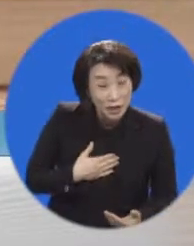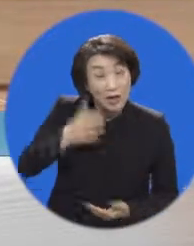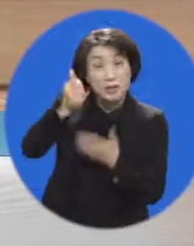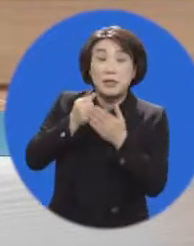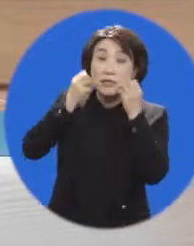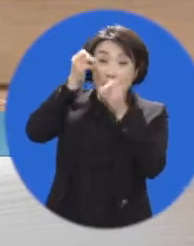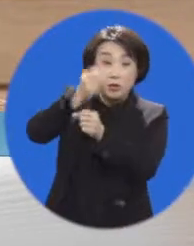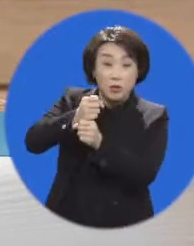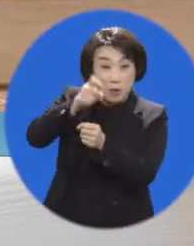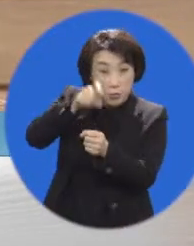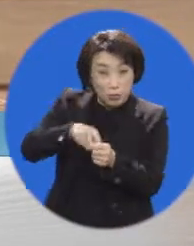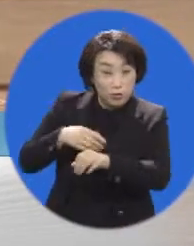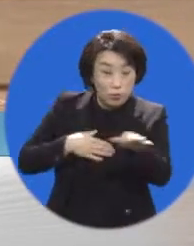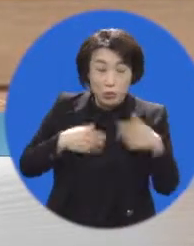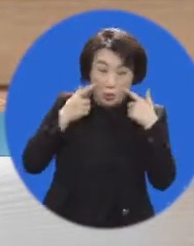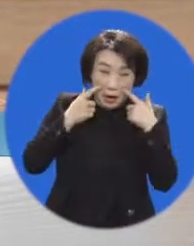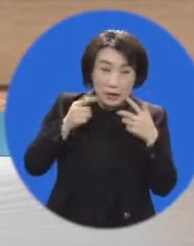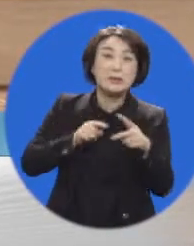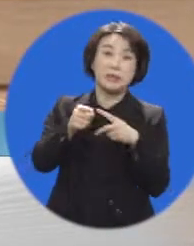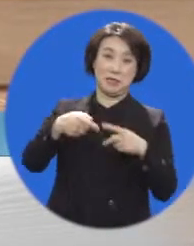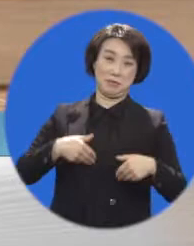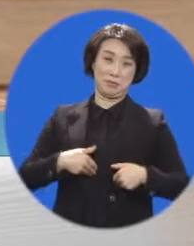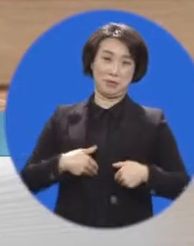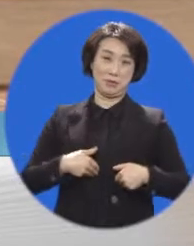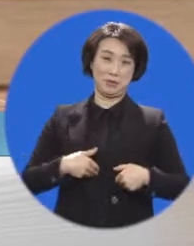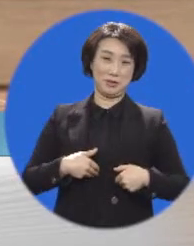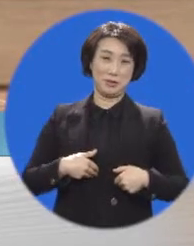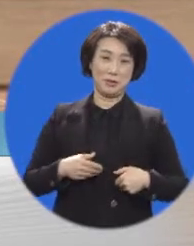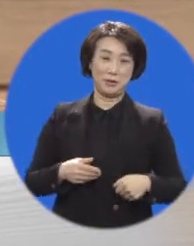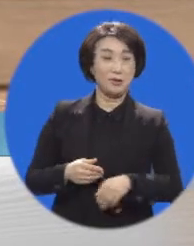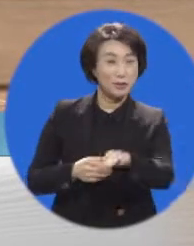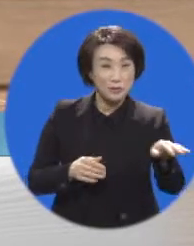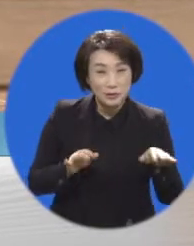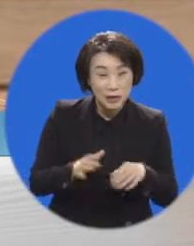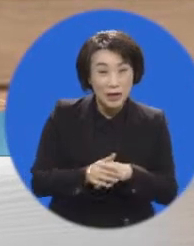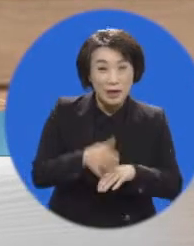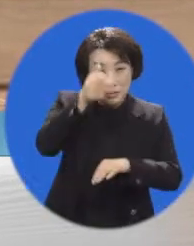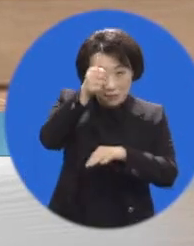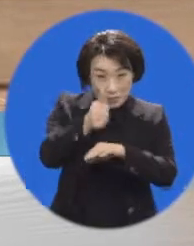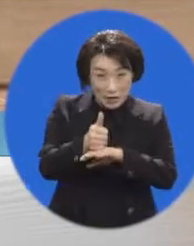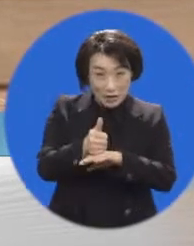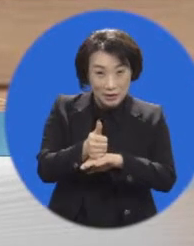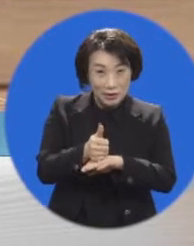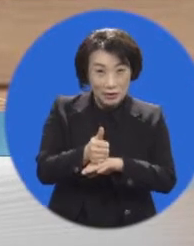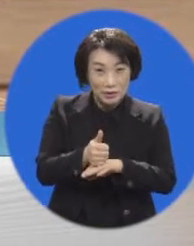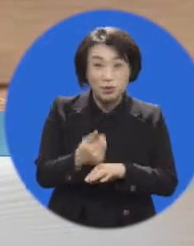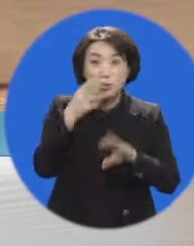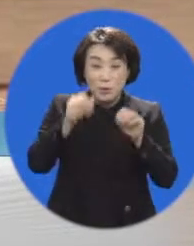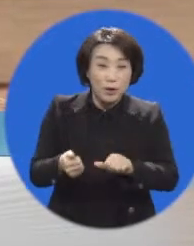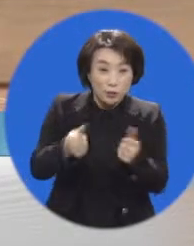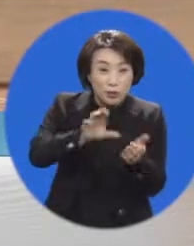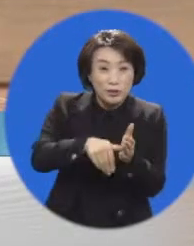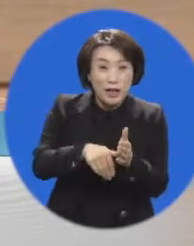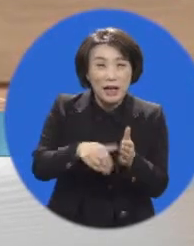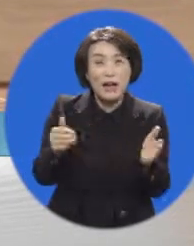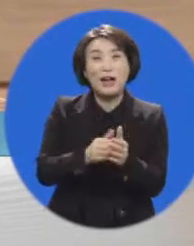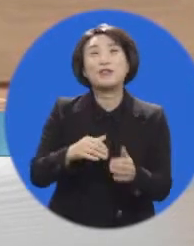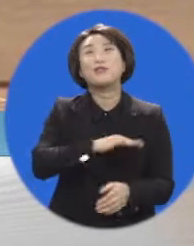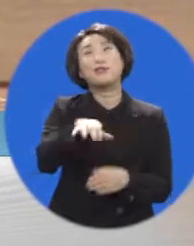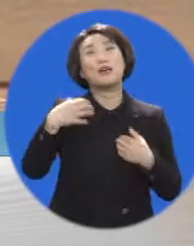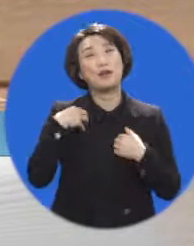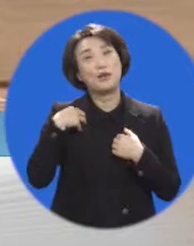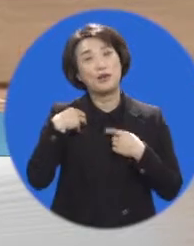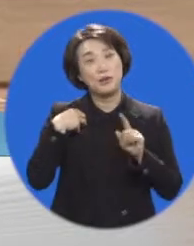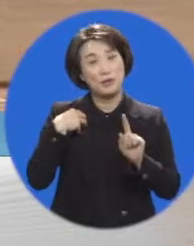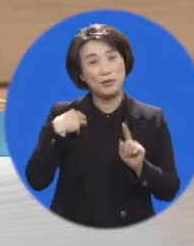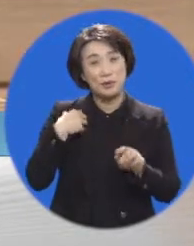의미를 확실히 이해하면서 우리가 최후의 마지막 끝낼 것이 뭐요?